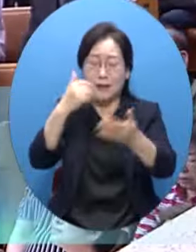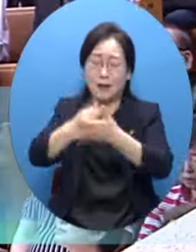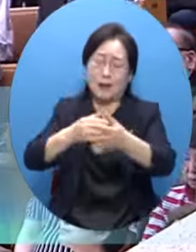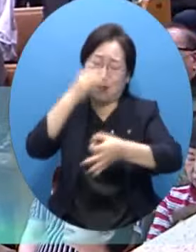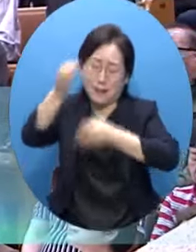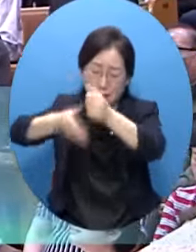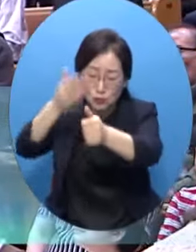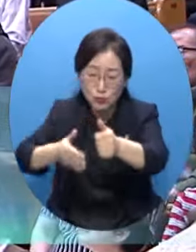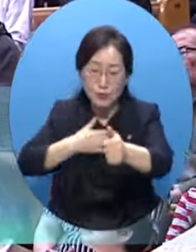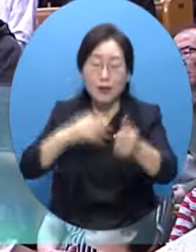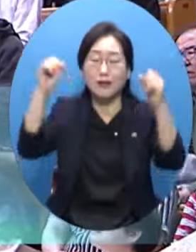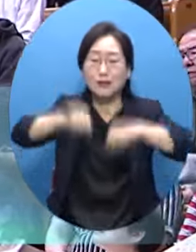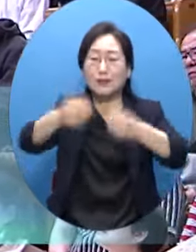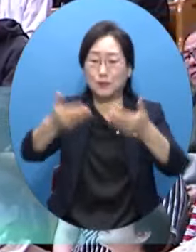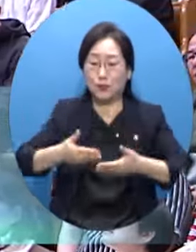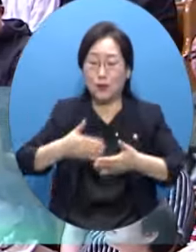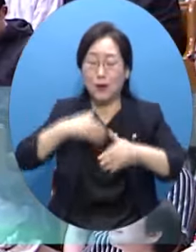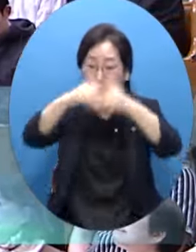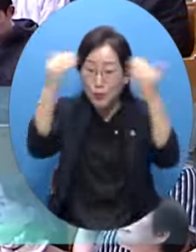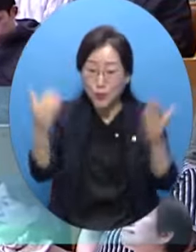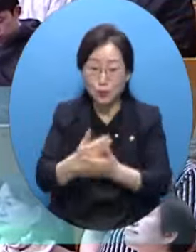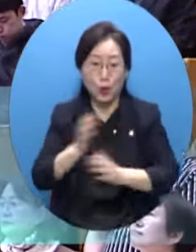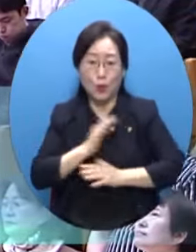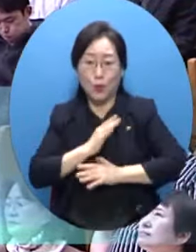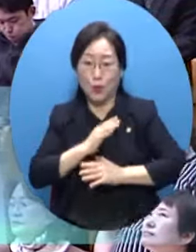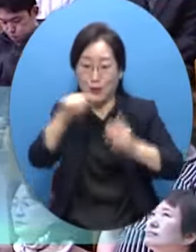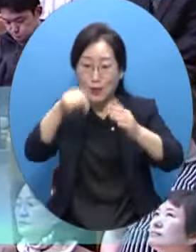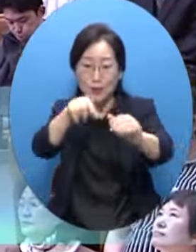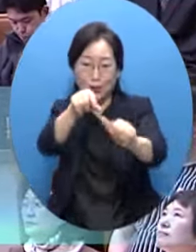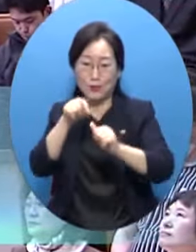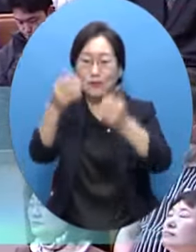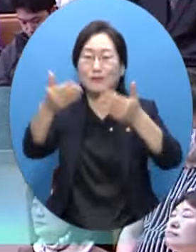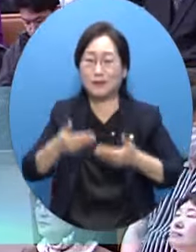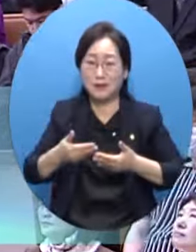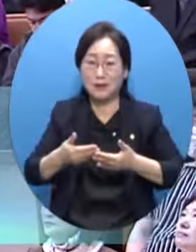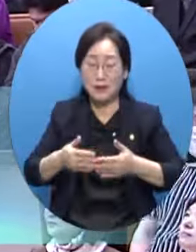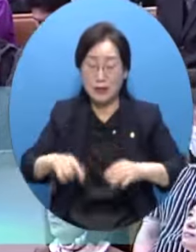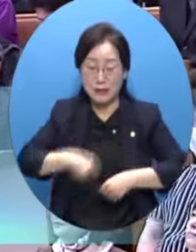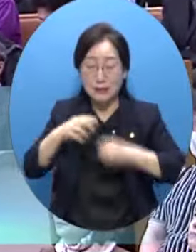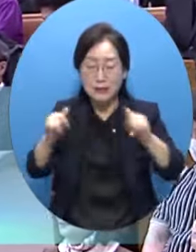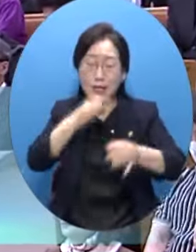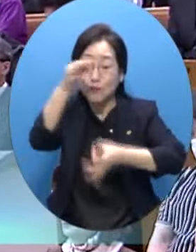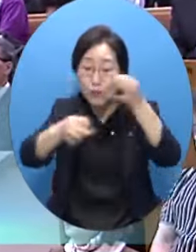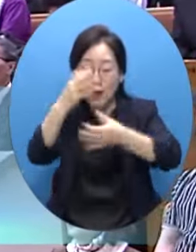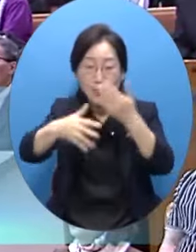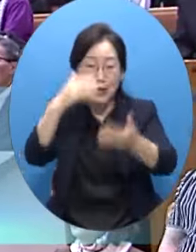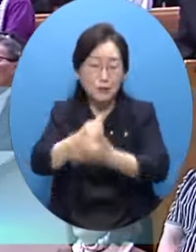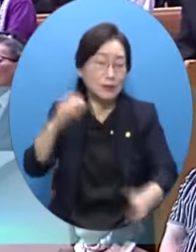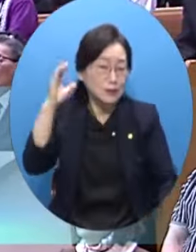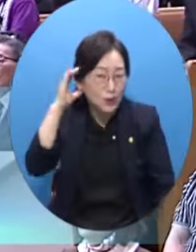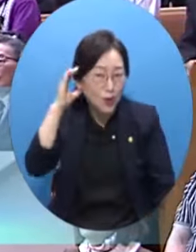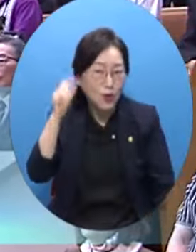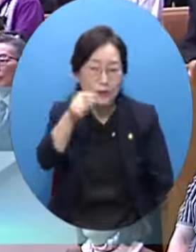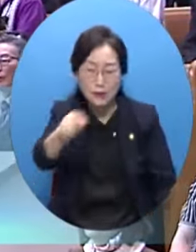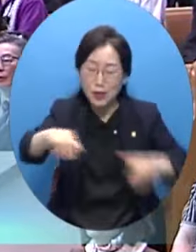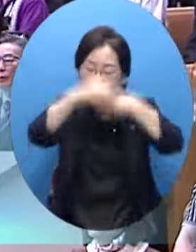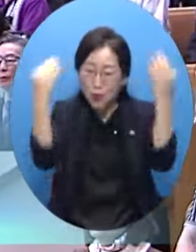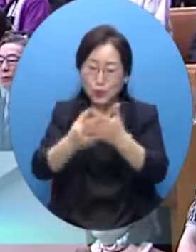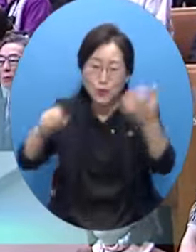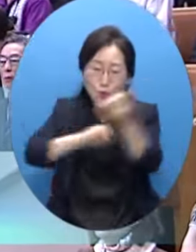간구하며 내게 응답하시고 내 모든 두려움에서 나를 건지셨도다. 의인이 부르짖음에 여호와 야훼께서 들으시고 그들의